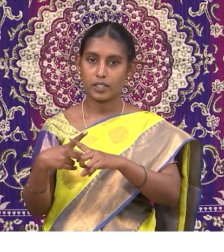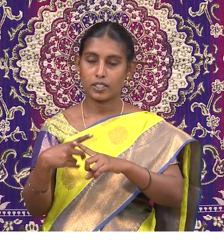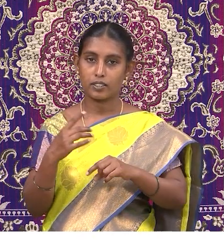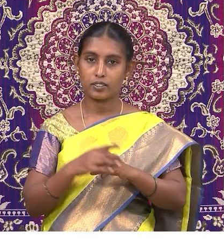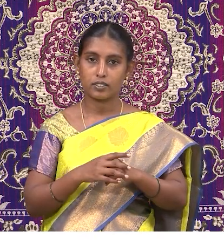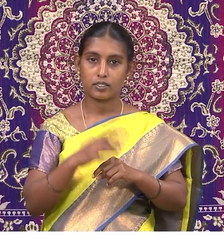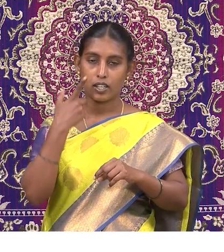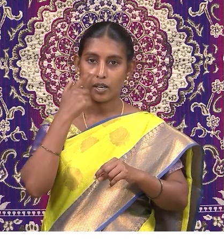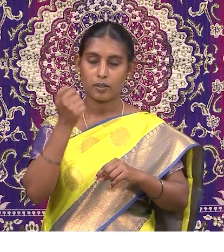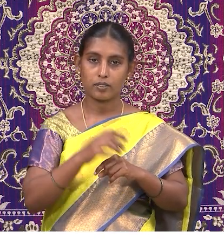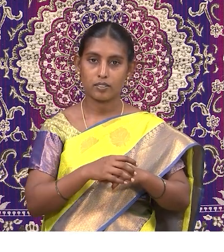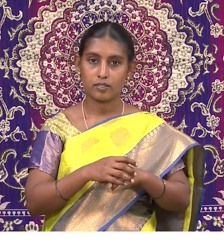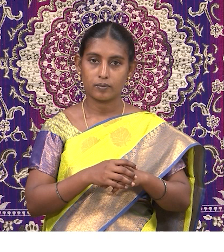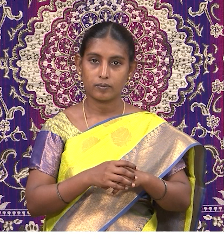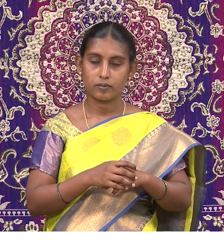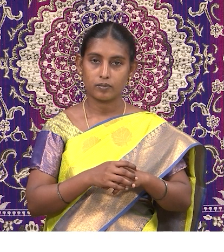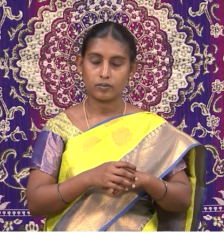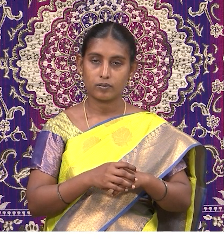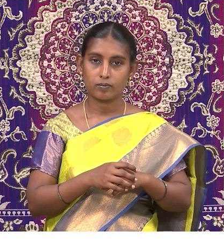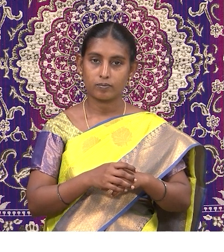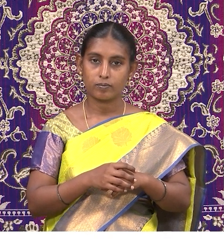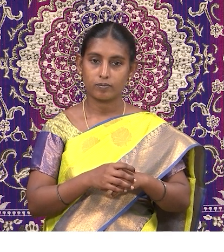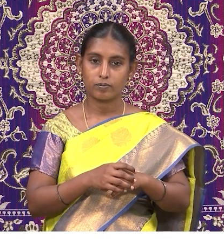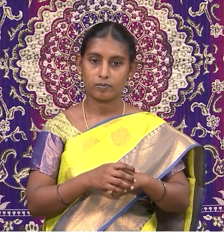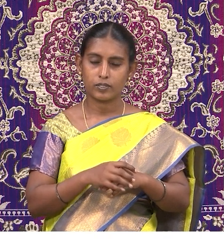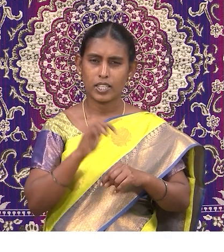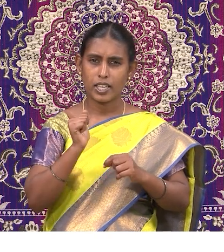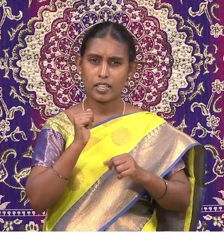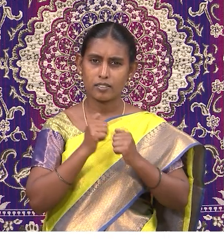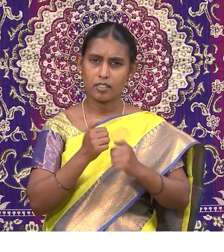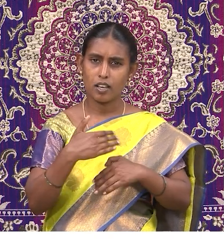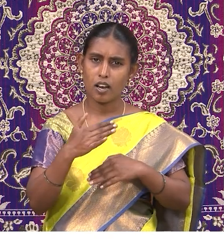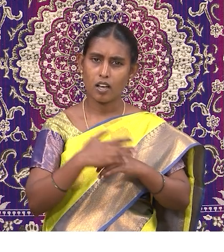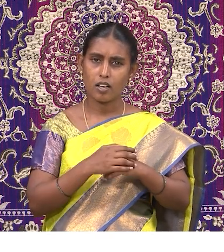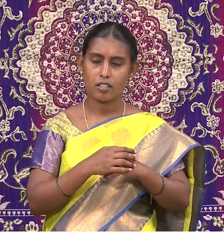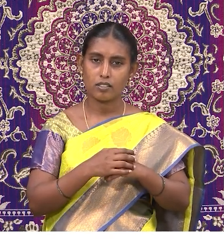பலன் காண்க. இதுதான் கேள்வி. என்ன பண்ணலாம்,